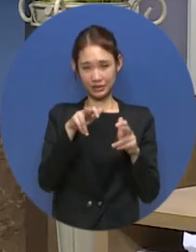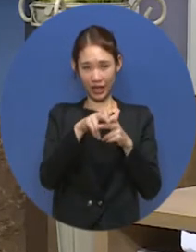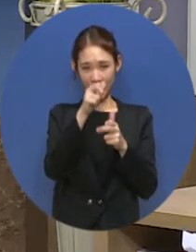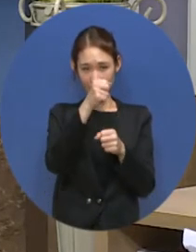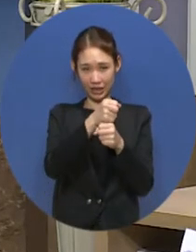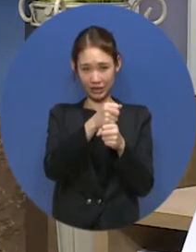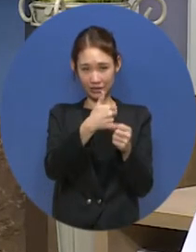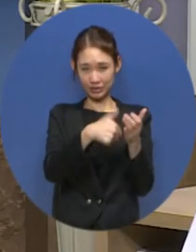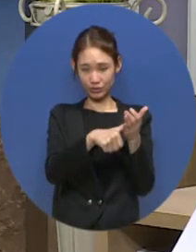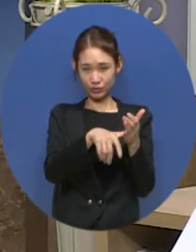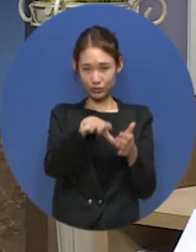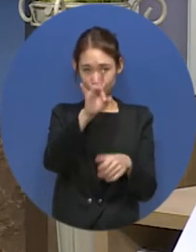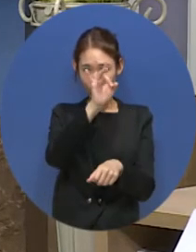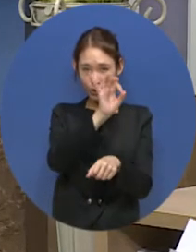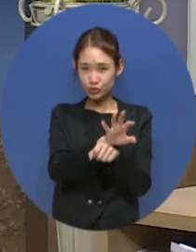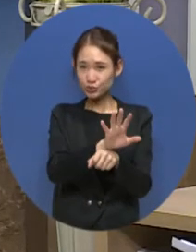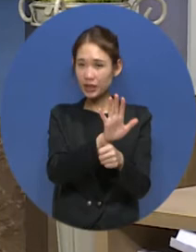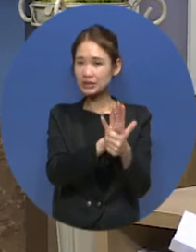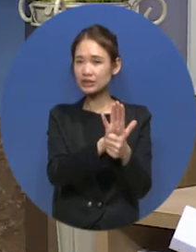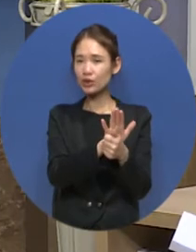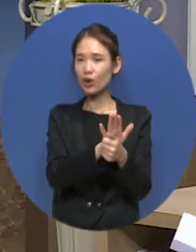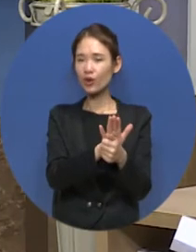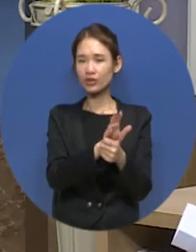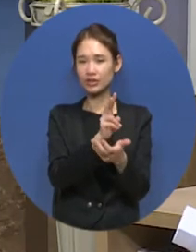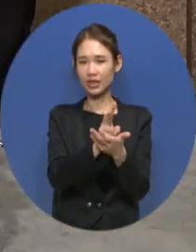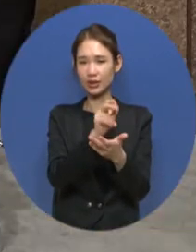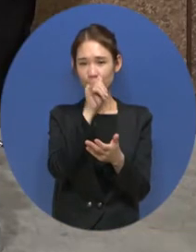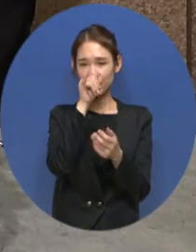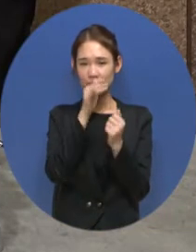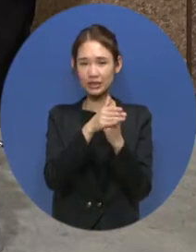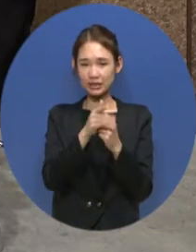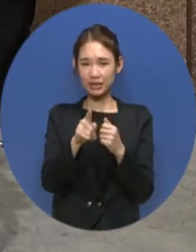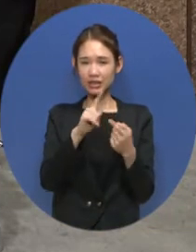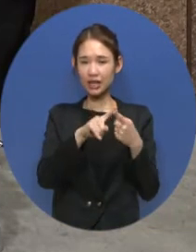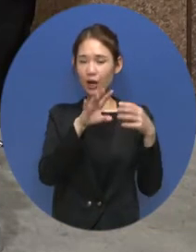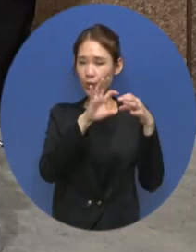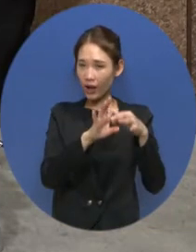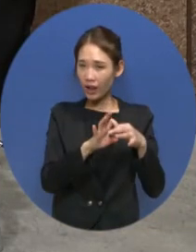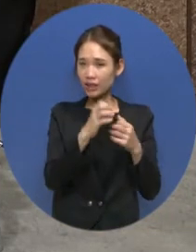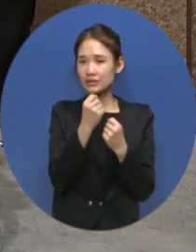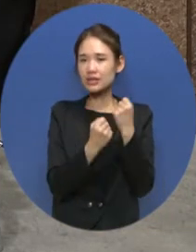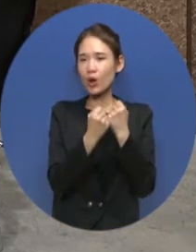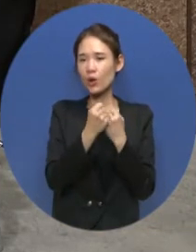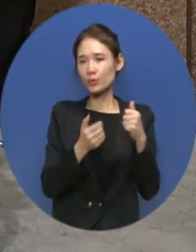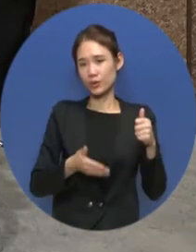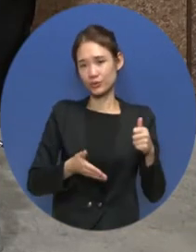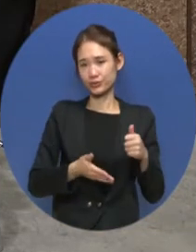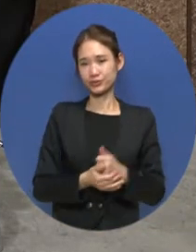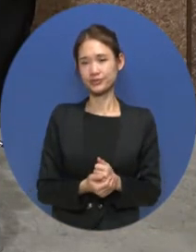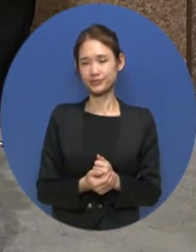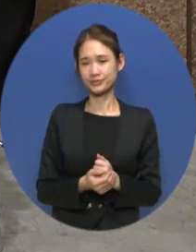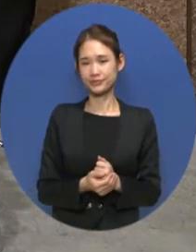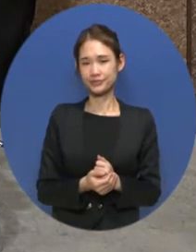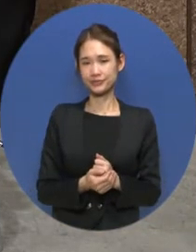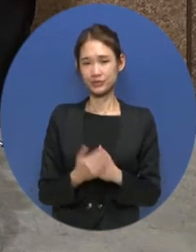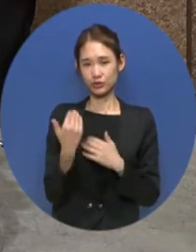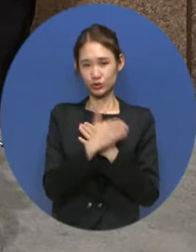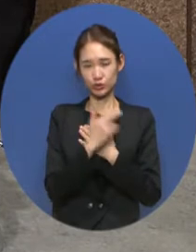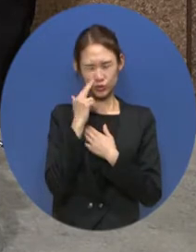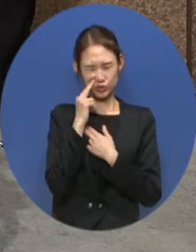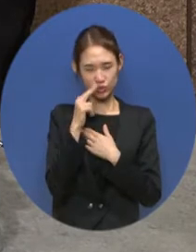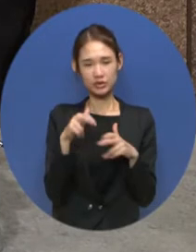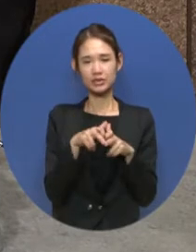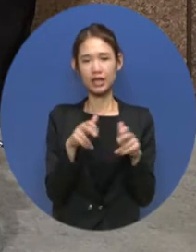우선 구매제도 지원 사업도 진행하고 계신데 이에 대해서도 또 자세한 설명 부탁드리겠습니다. 그